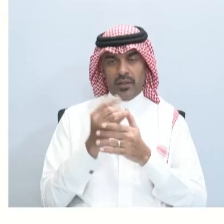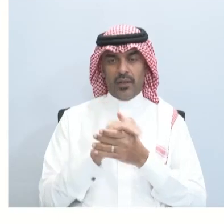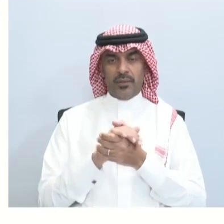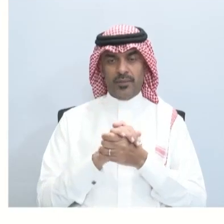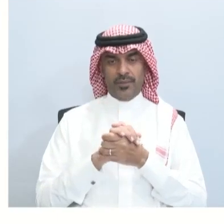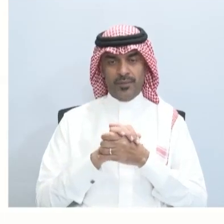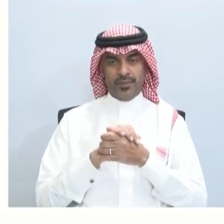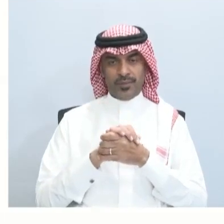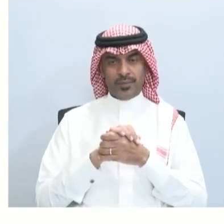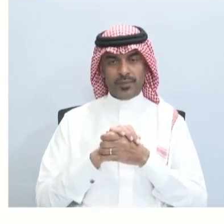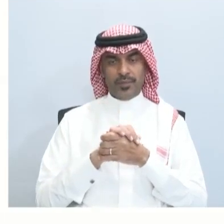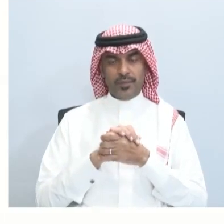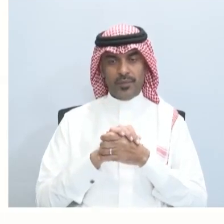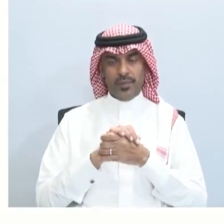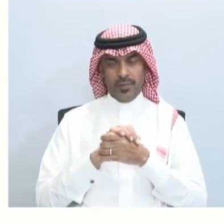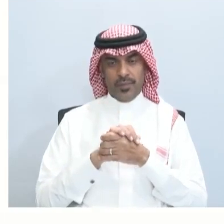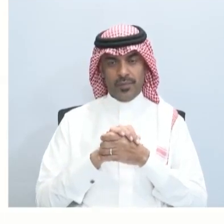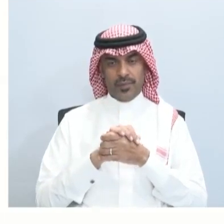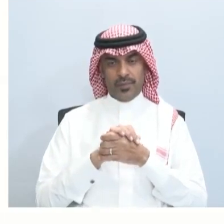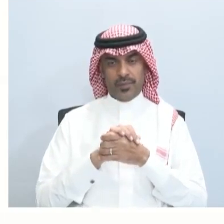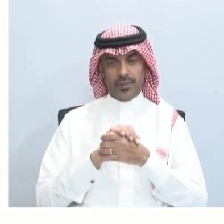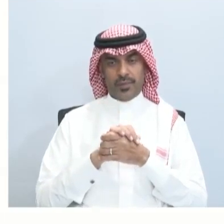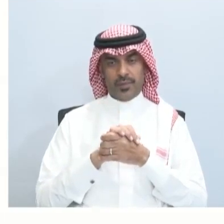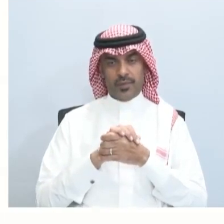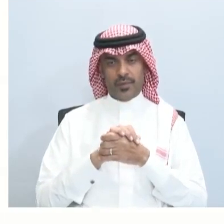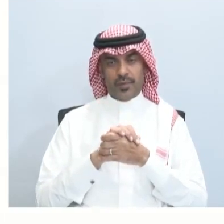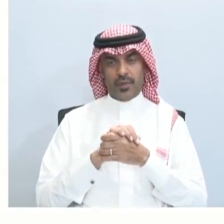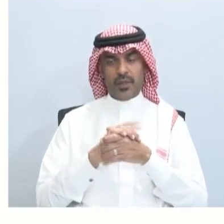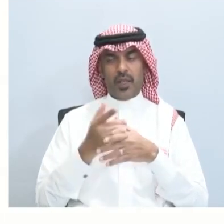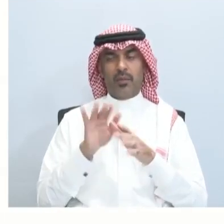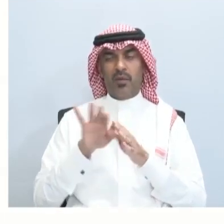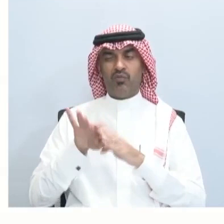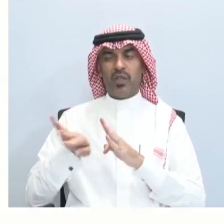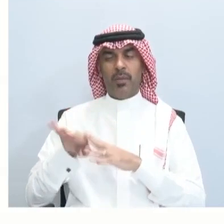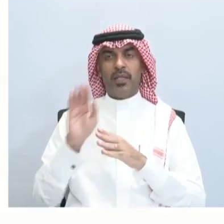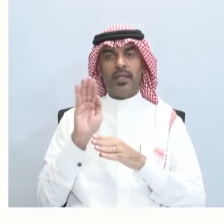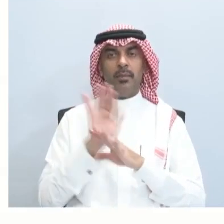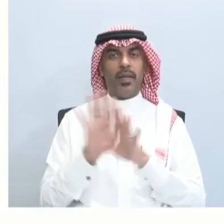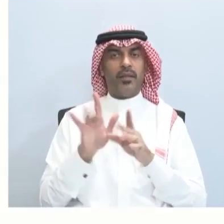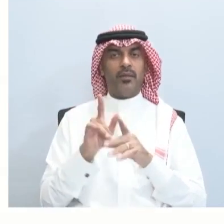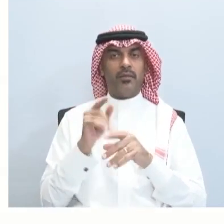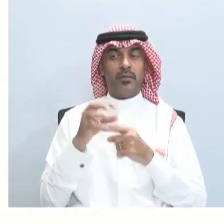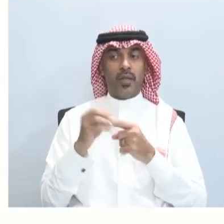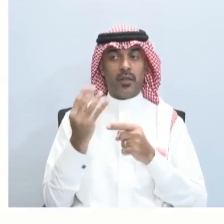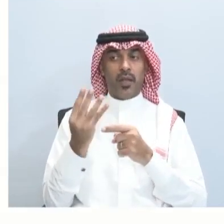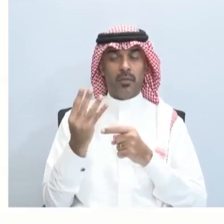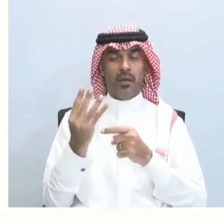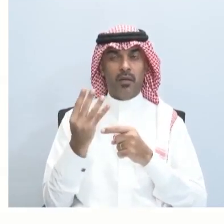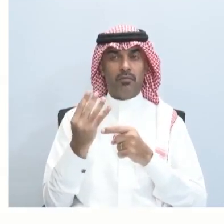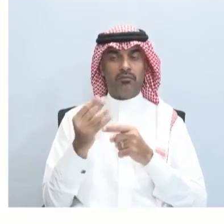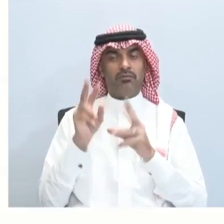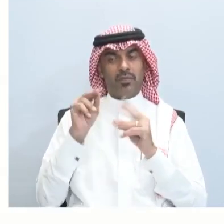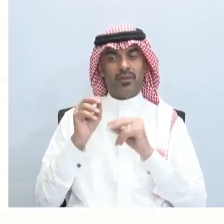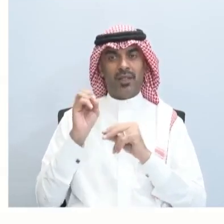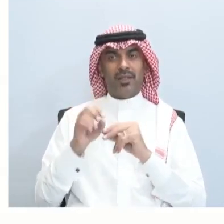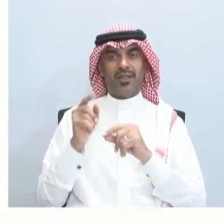عشره لكي احل المتباينه انا اريد ان اتبقى لديه في الطرف الايمن سين فقط لدينا هنا ناقص اربعه نقوم